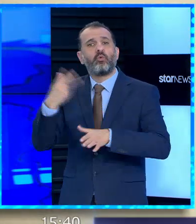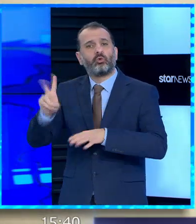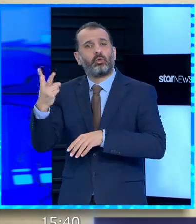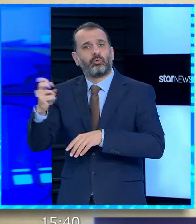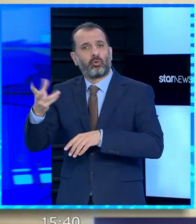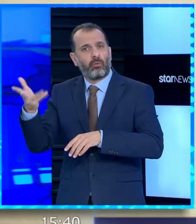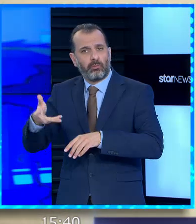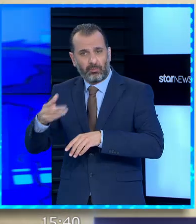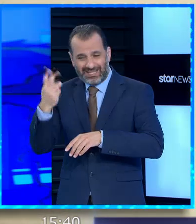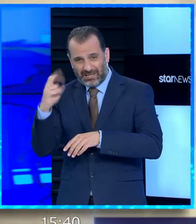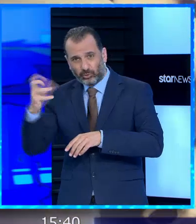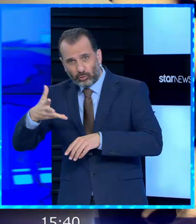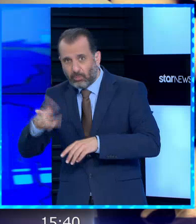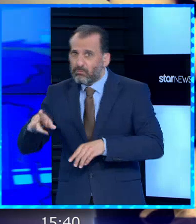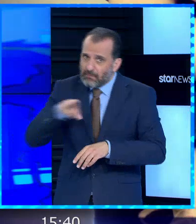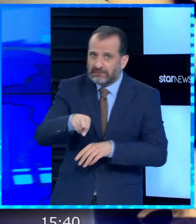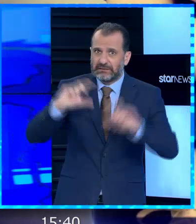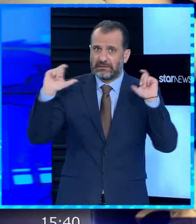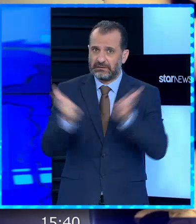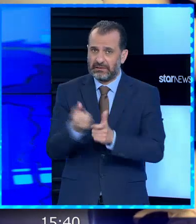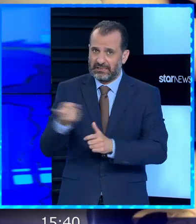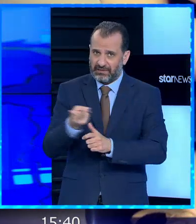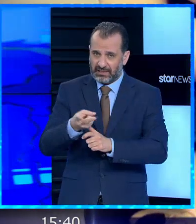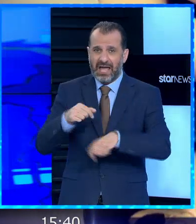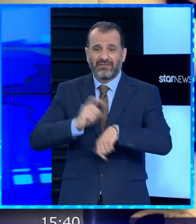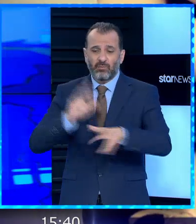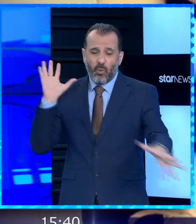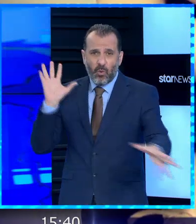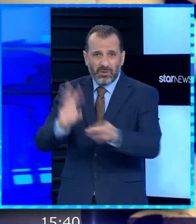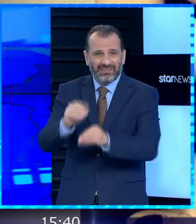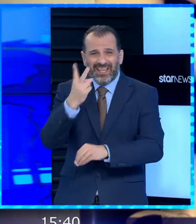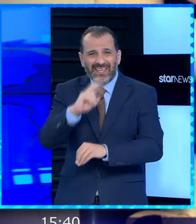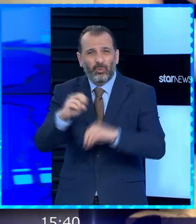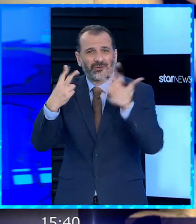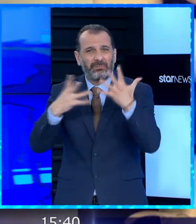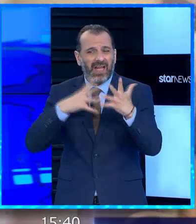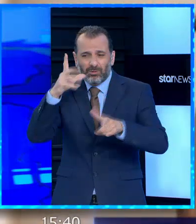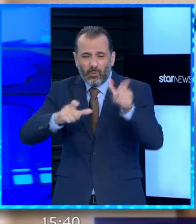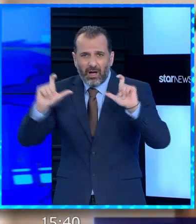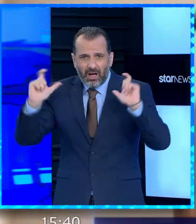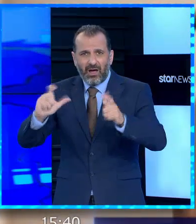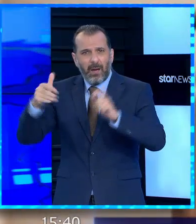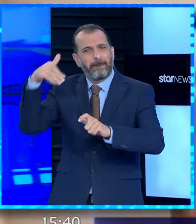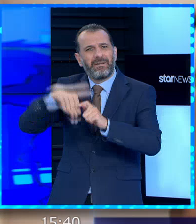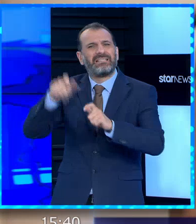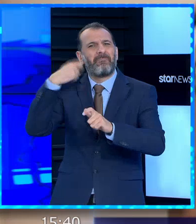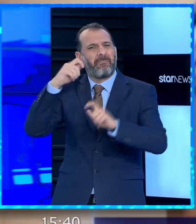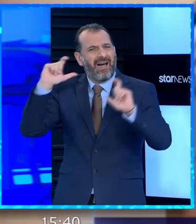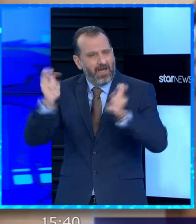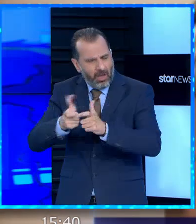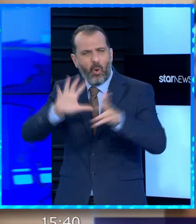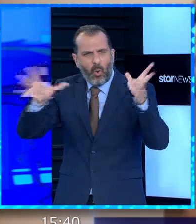του. Ο αριθμός των συλλήψεων έχει πλέον εκτοξευτεί στις 27 μαζί με τη μητέρα της